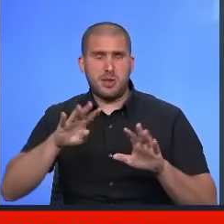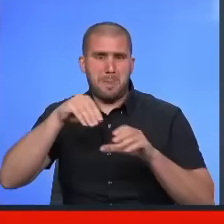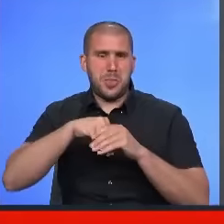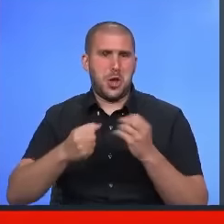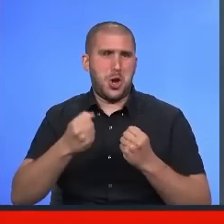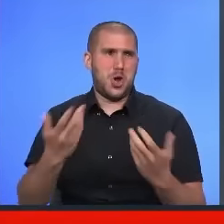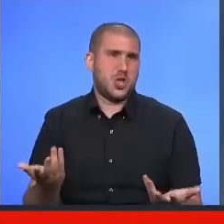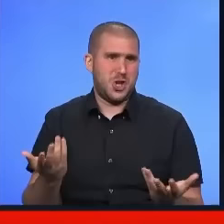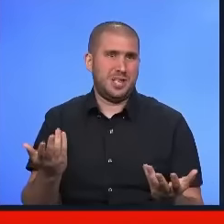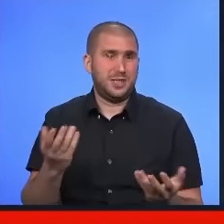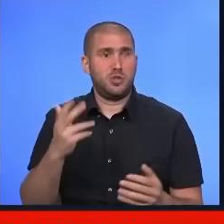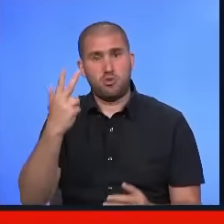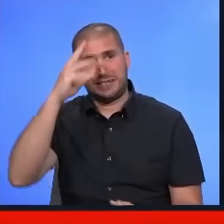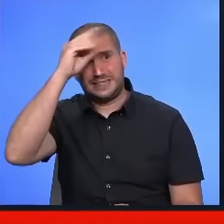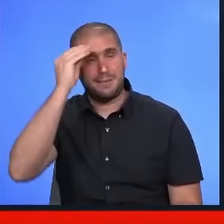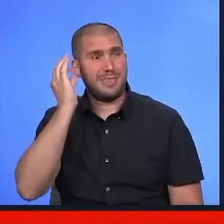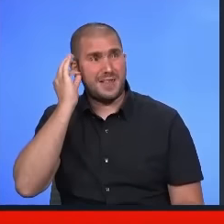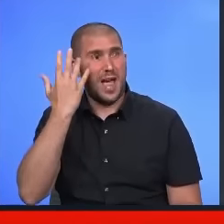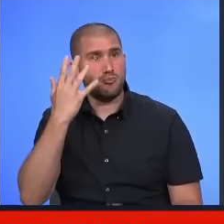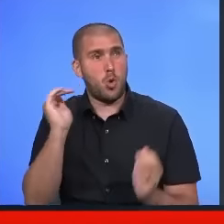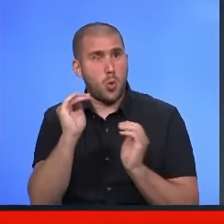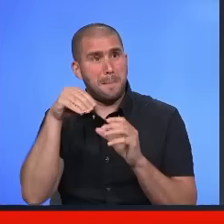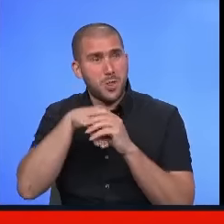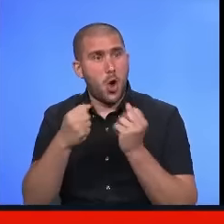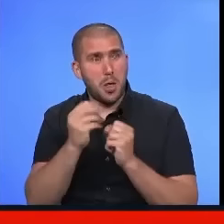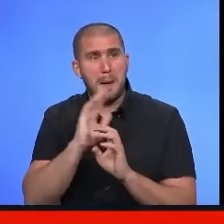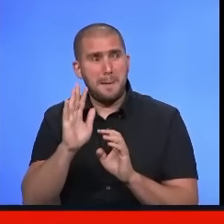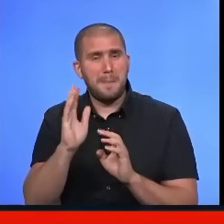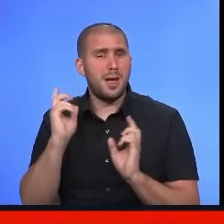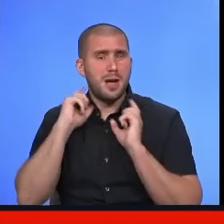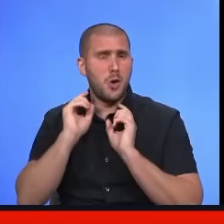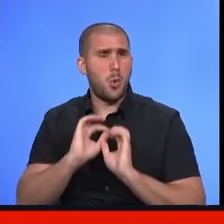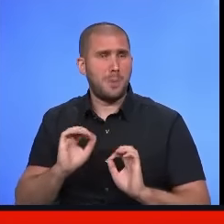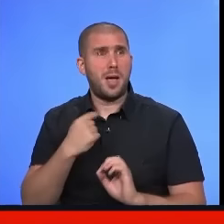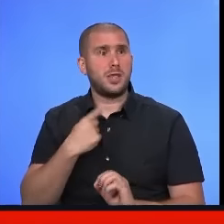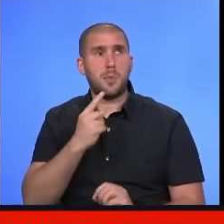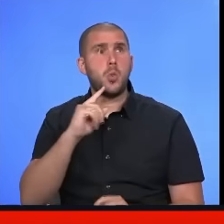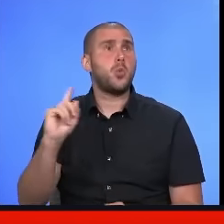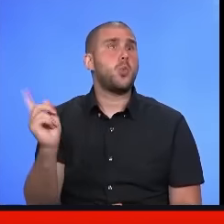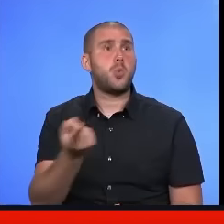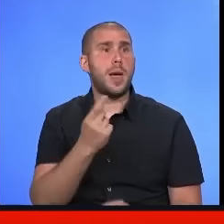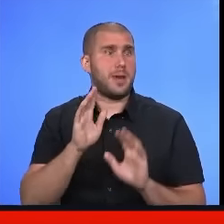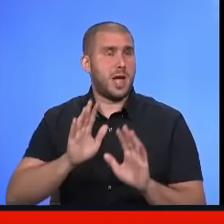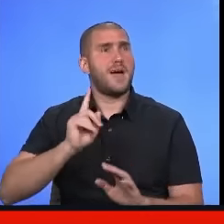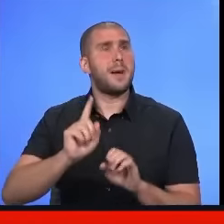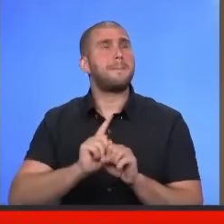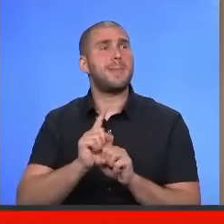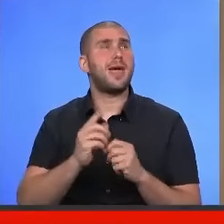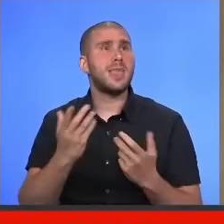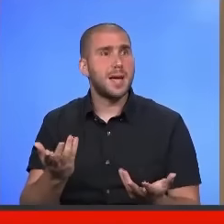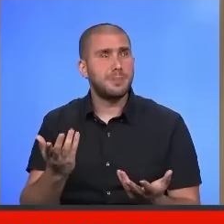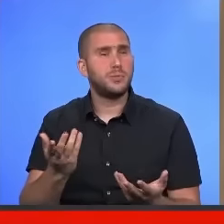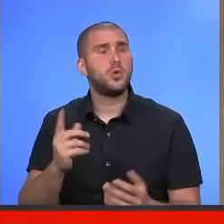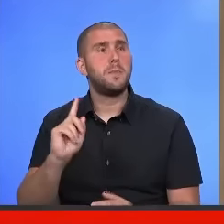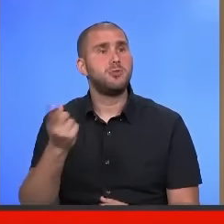כאילו שלושה זכרים נקבה חמש גורים באוטו בלי זממם בלי כלום אני לא אומרת שכל האוכלוסייה תהייה כזאת אבל בינתיים